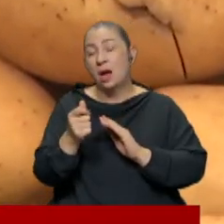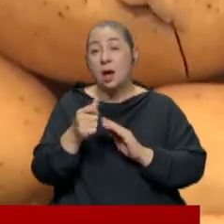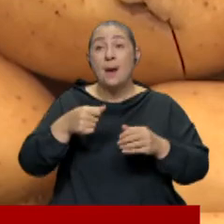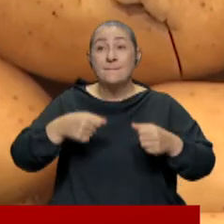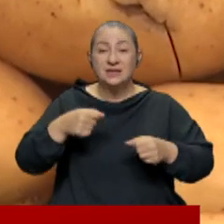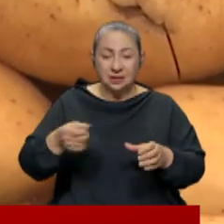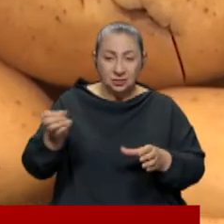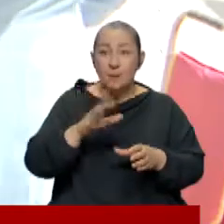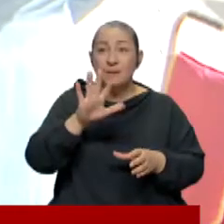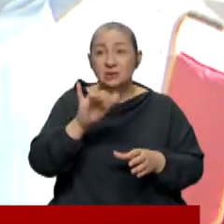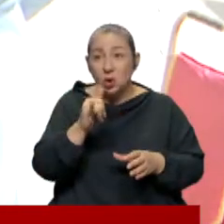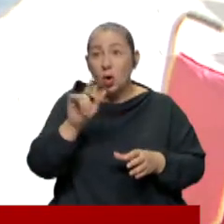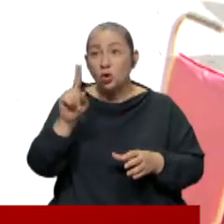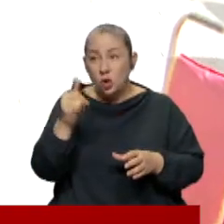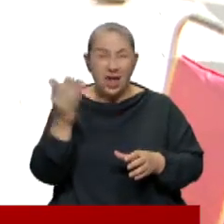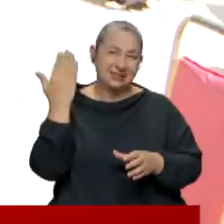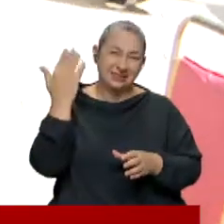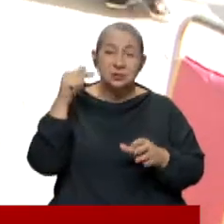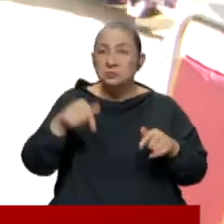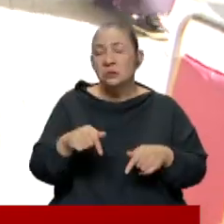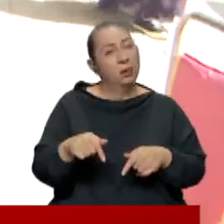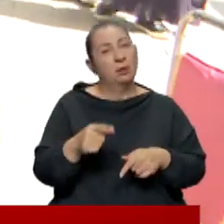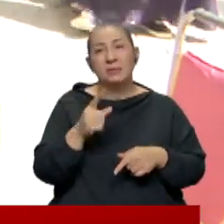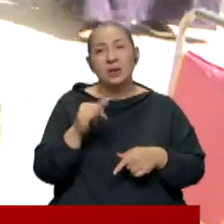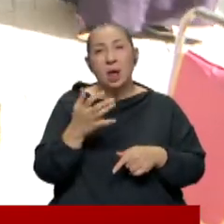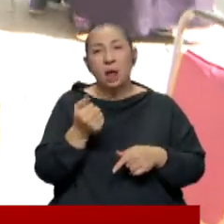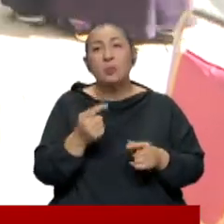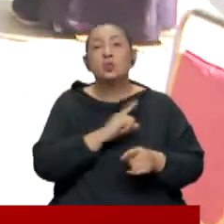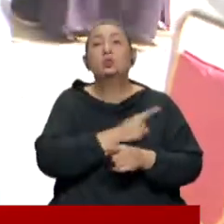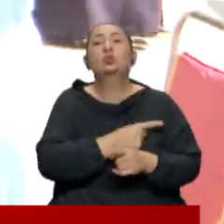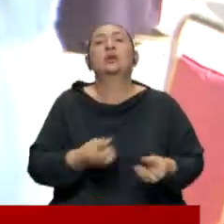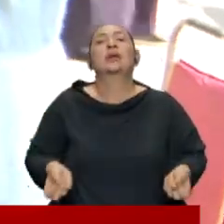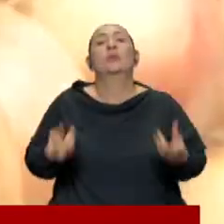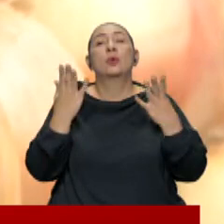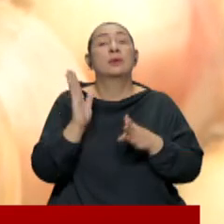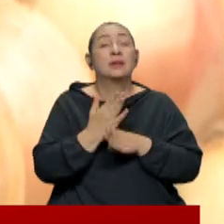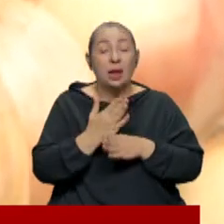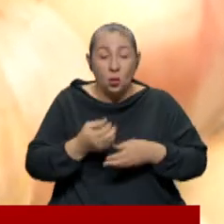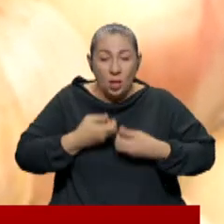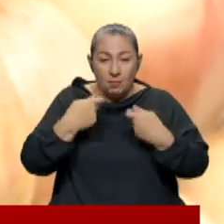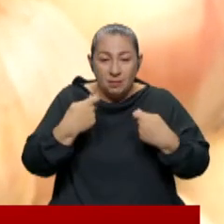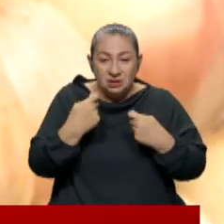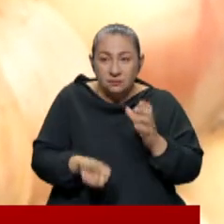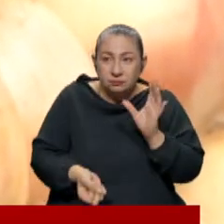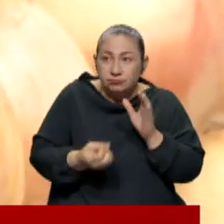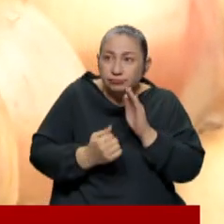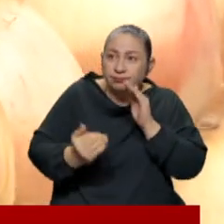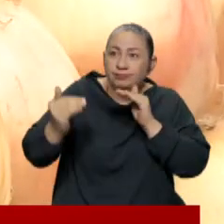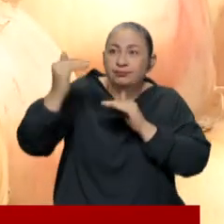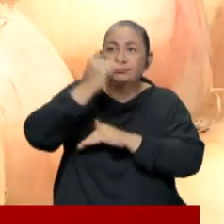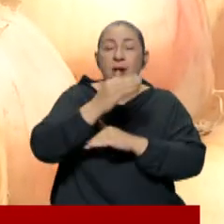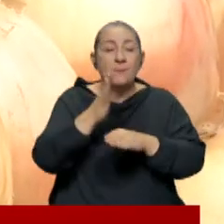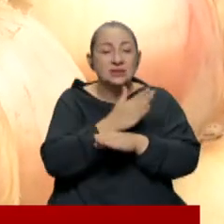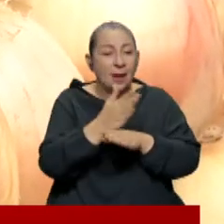Pazar torbaları 5'er 10'ar kiloyla dolarken artık 1 kilo almaya bile güç yetmiyor. Çünkü üretim maliyeti arttı, üretilen